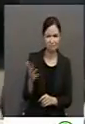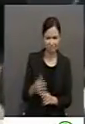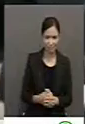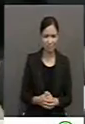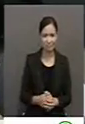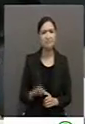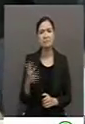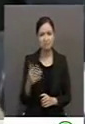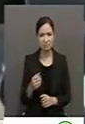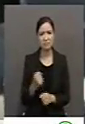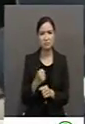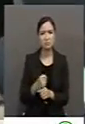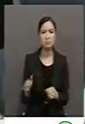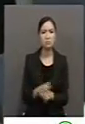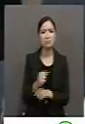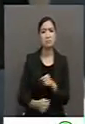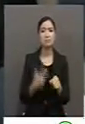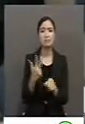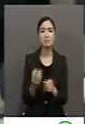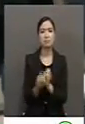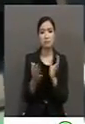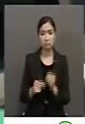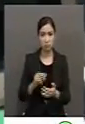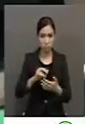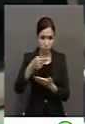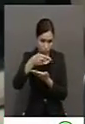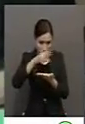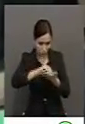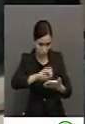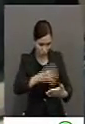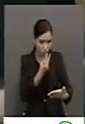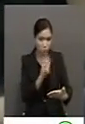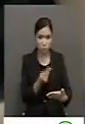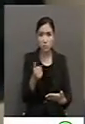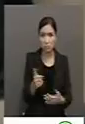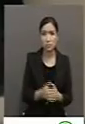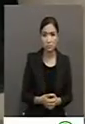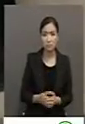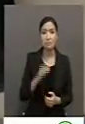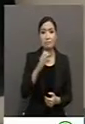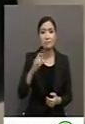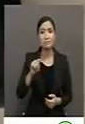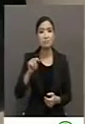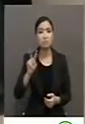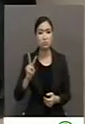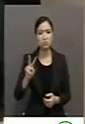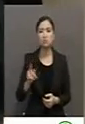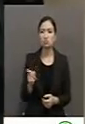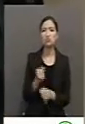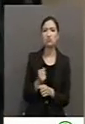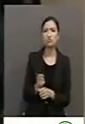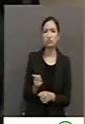ได้ ไม่มีหรอก เปิดกล้องได้ไหมคะเพราะตรงนั้นก็จะมีกล้องวงจรปิดเพื่อหาตัวคน ที่ เปิดกล้องได้ไหมคะกล้อง CCTV ที่อยู่บน เดี๋ยวเขากำ